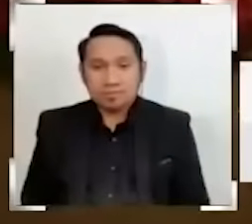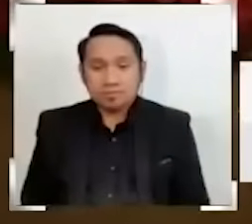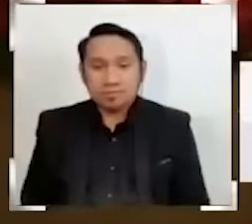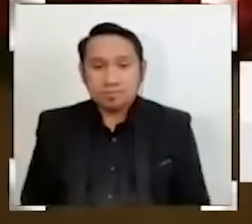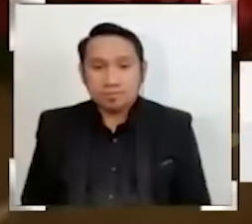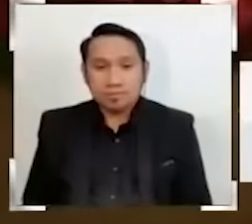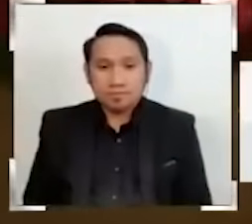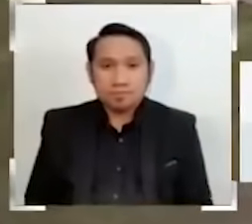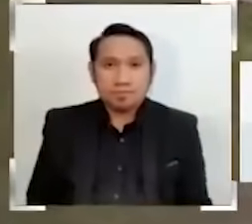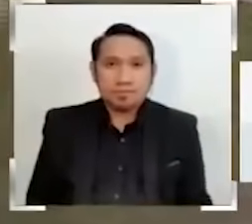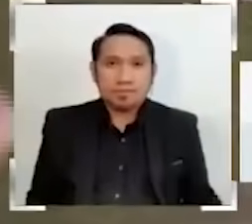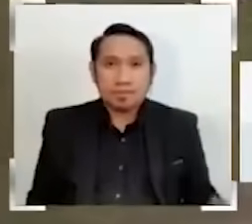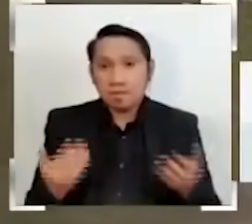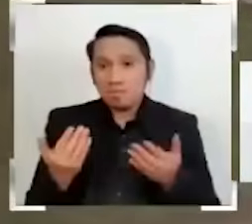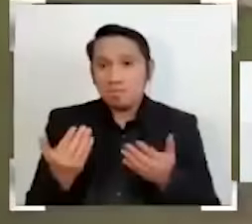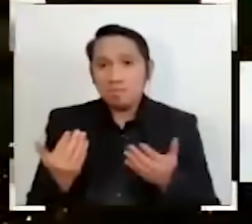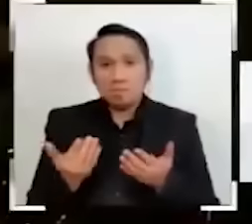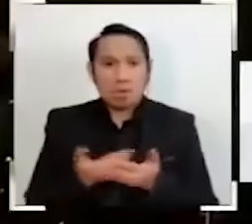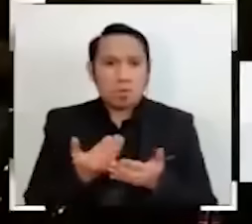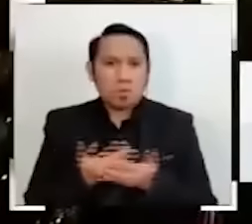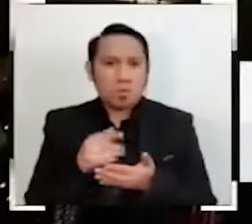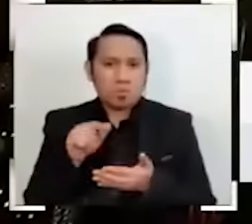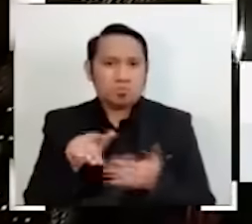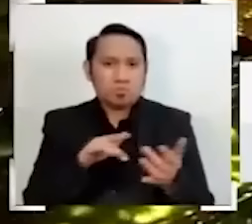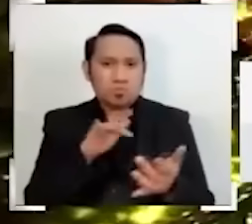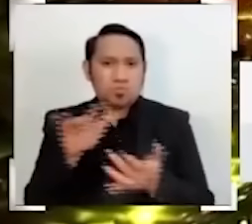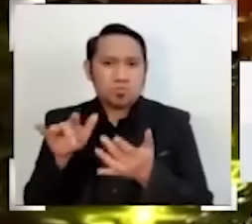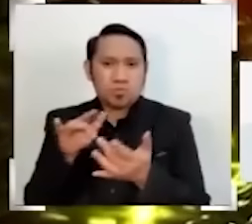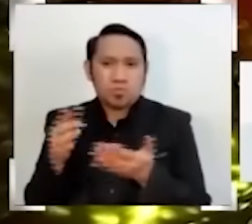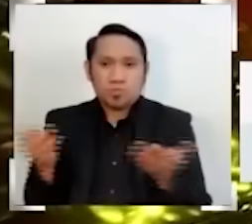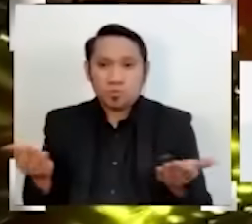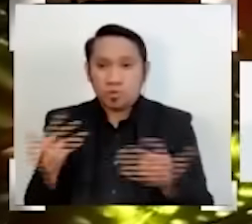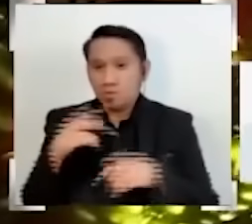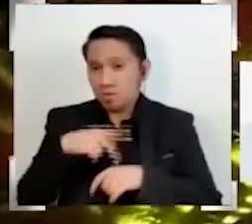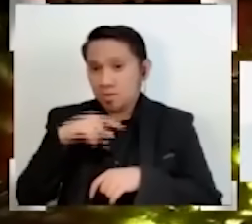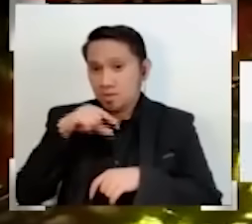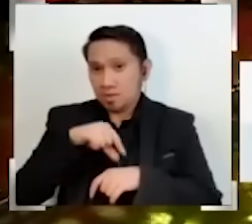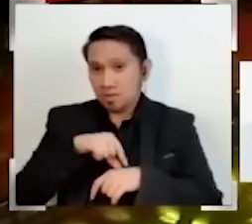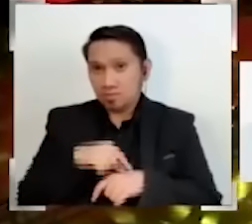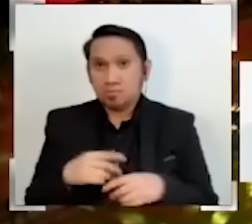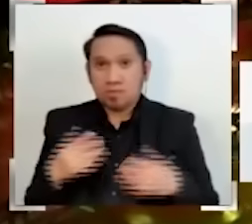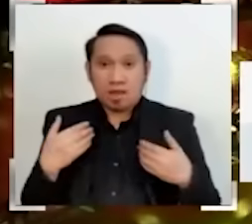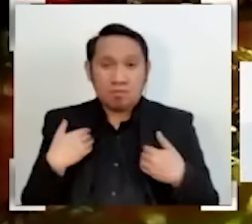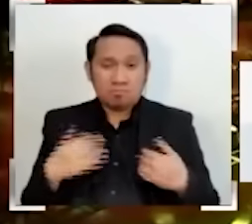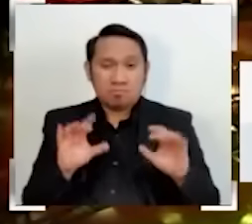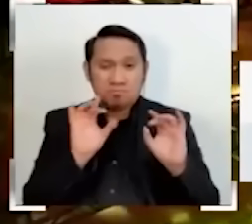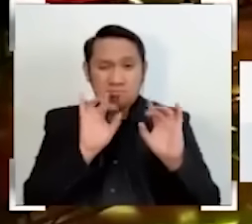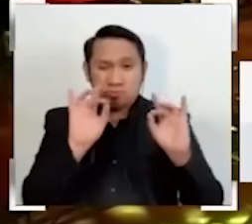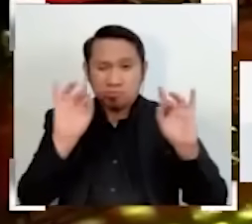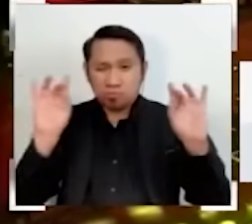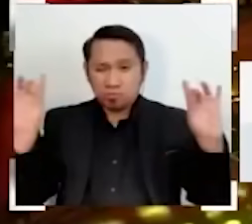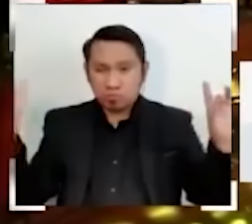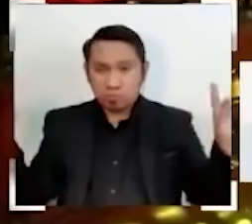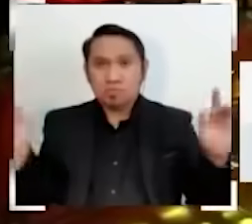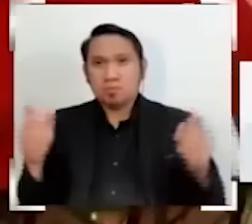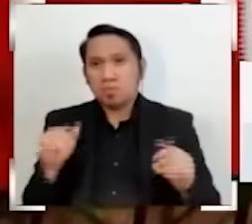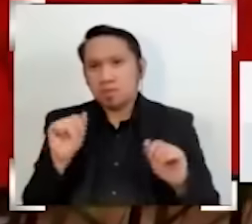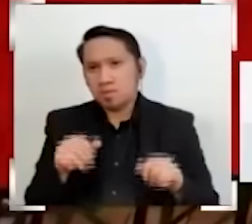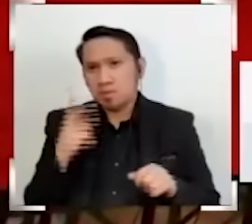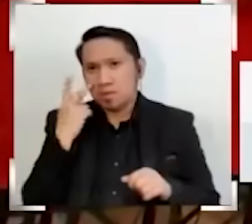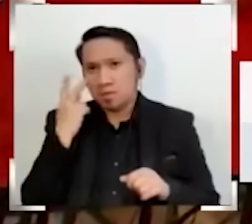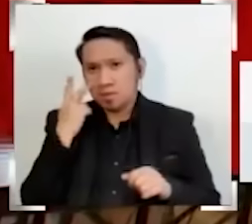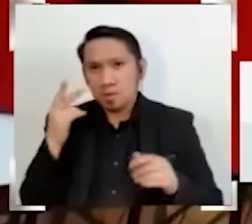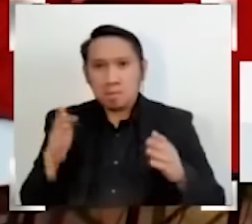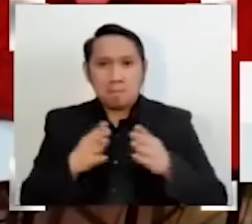Modernong Christmas pasyalan ang matutunghayaan sa Parañaque. Bukod sa Christmas lights, dito makikita ang pinakamalaking